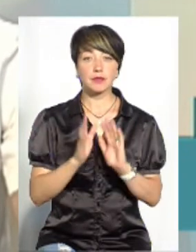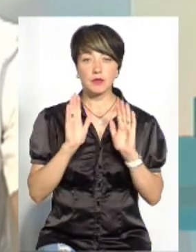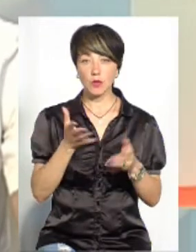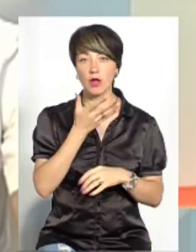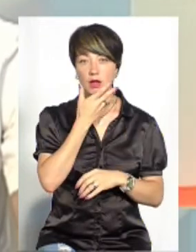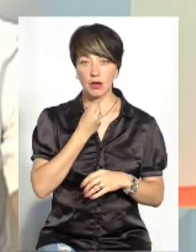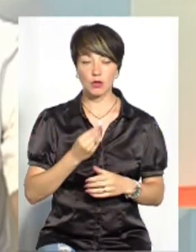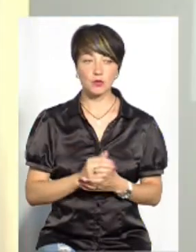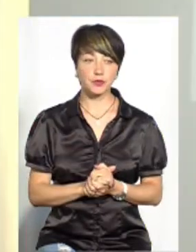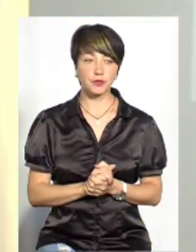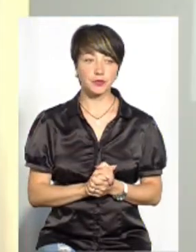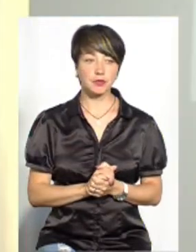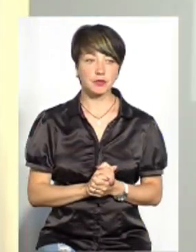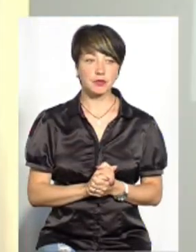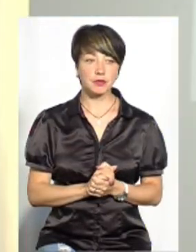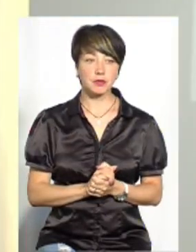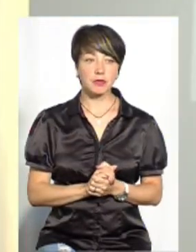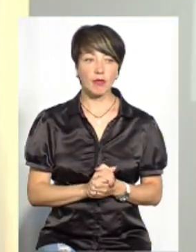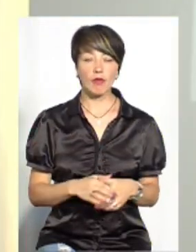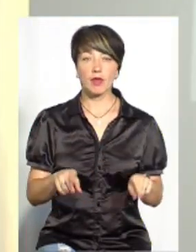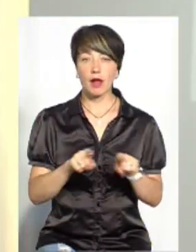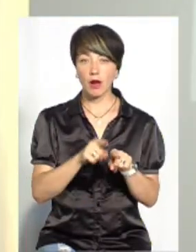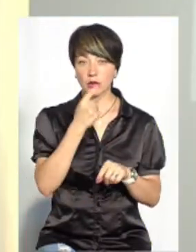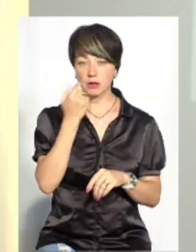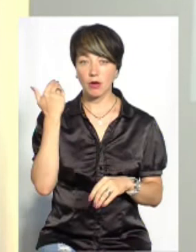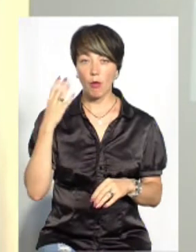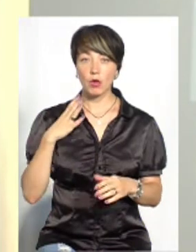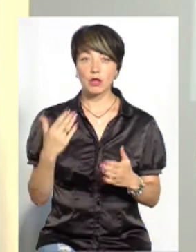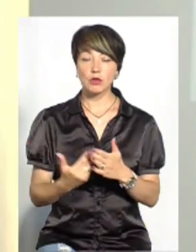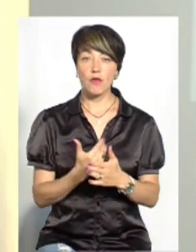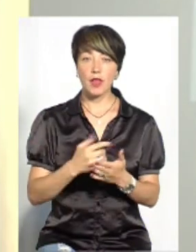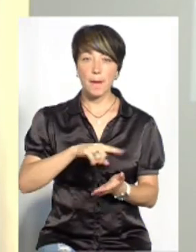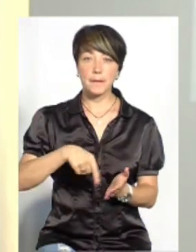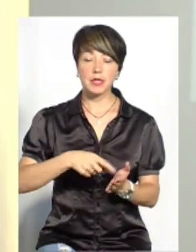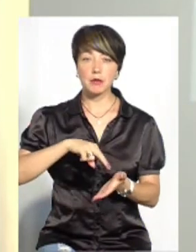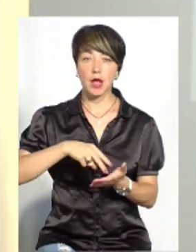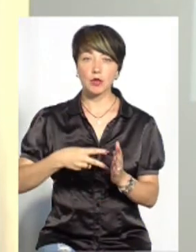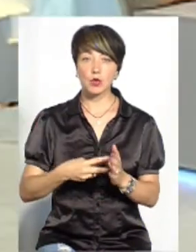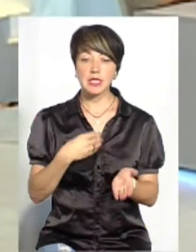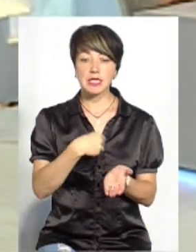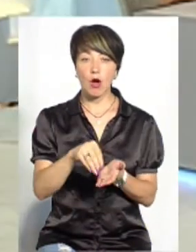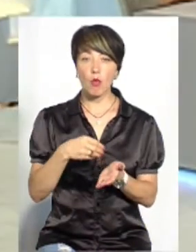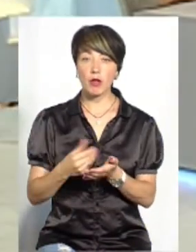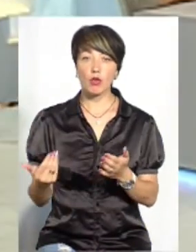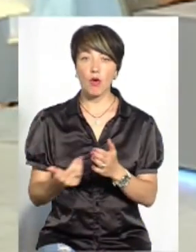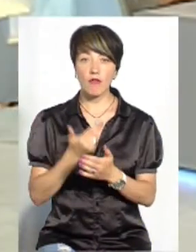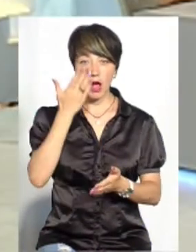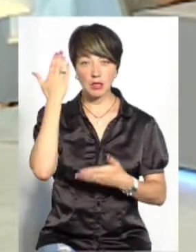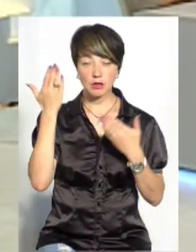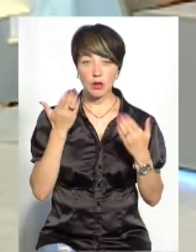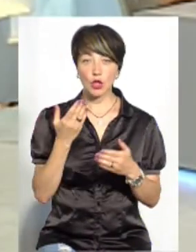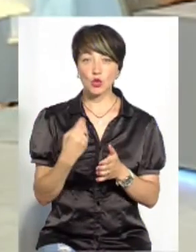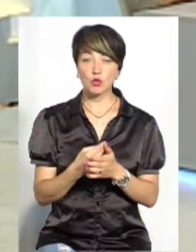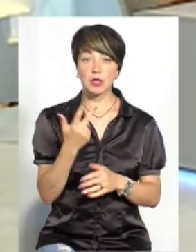гарно. А також недавно була новина про те, що місто планує закупити нові атракціони суми понад